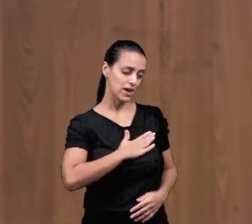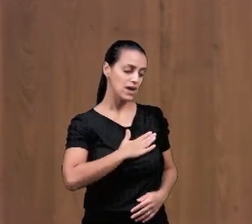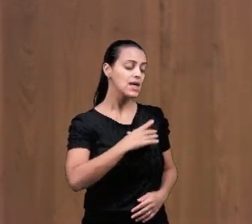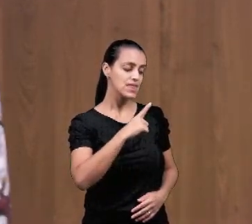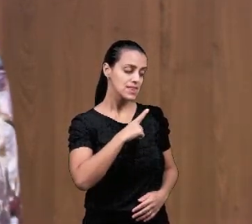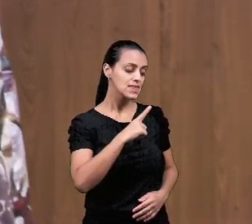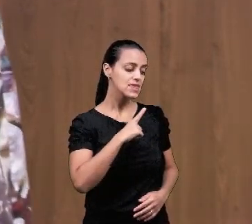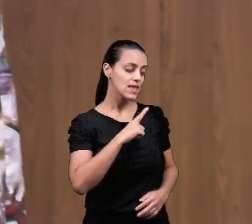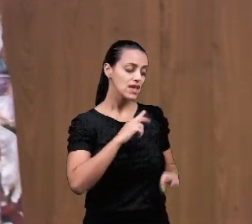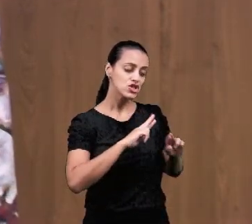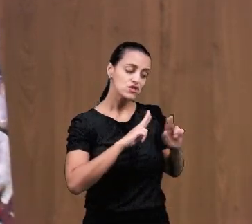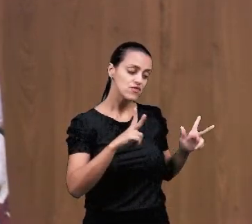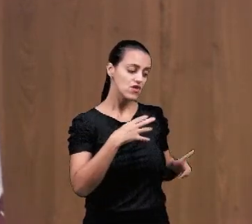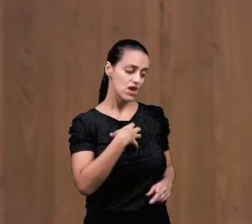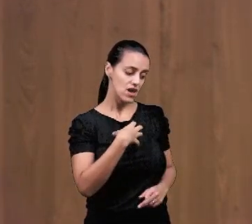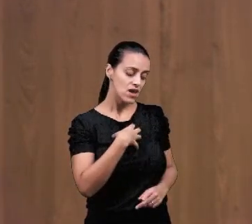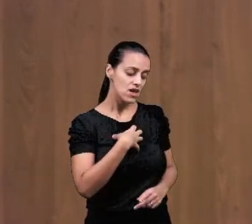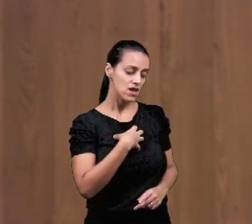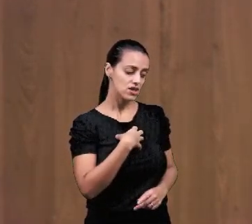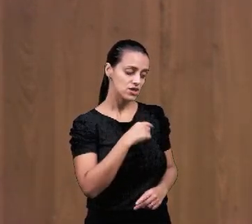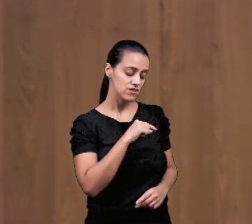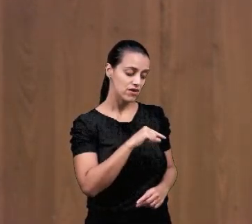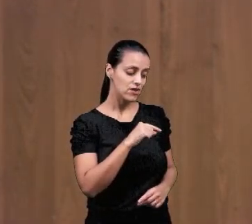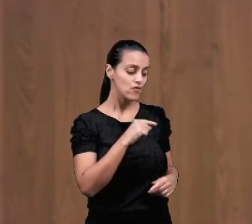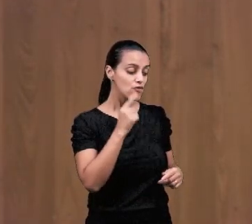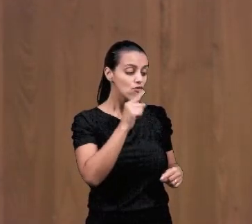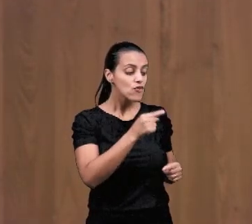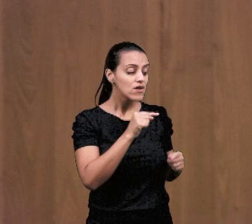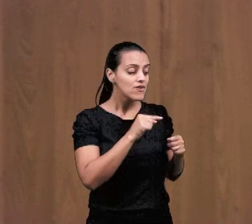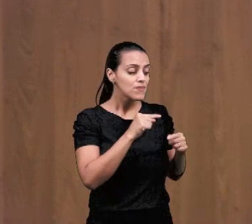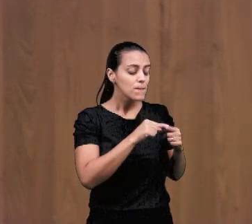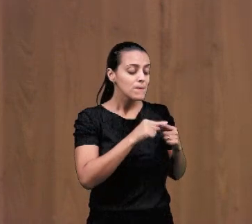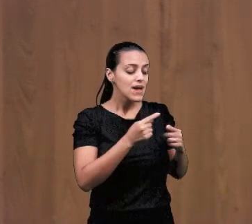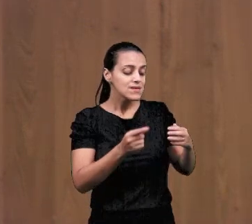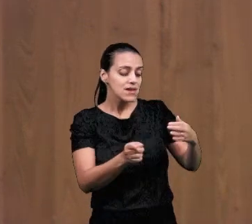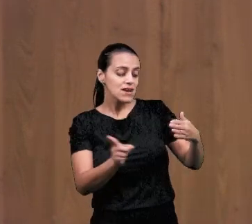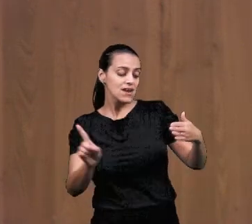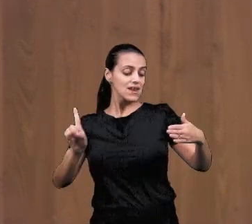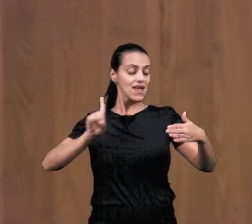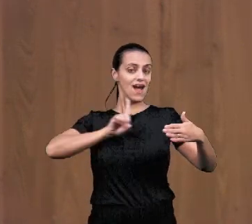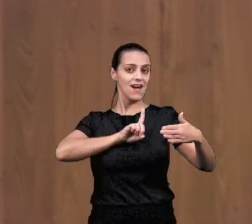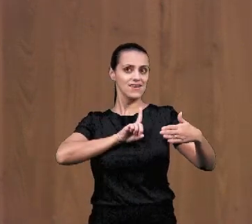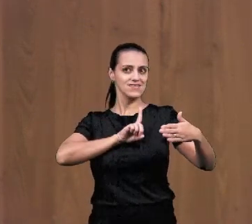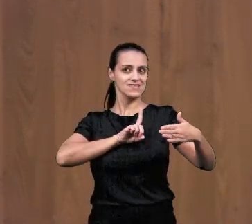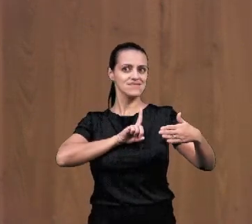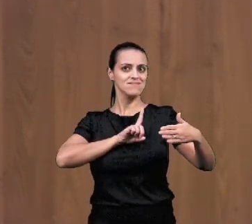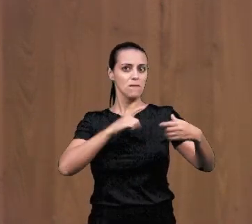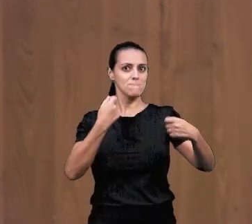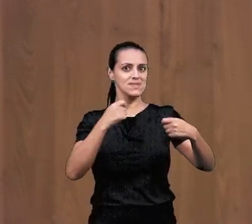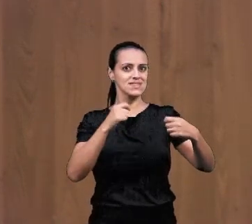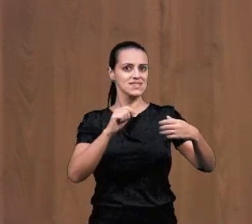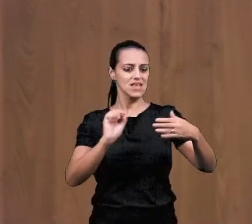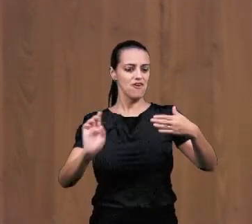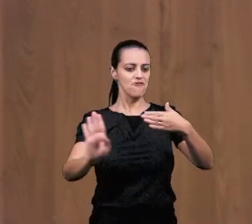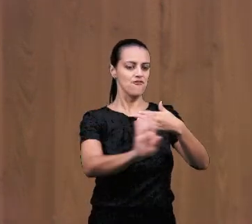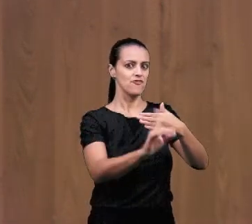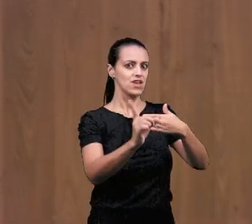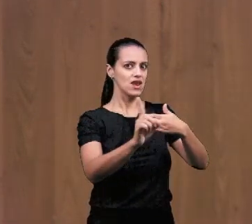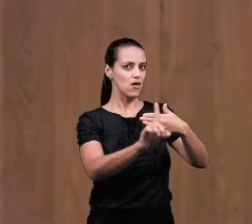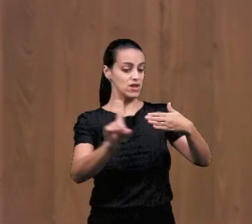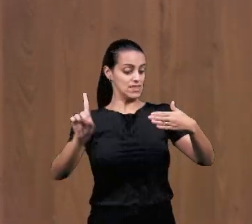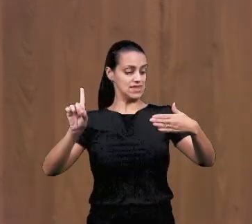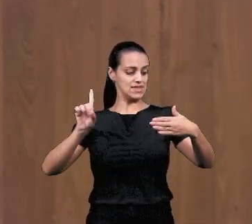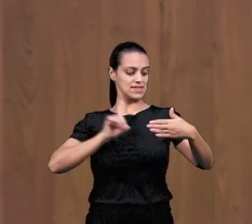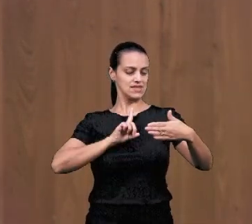une manière pour toi, un plan pour toi. Tu vas passer par derrière les Philistins. Quand tu passeras du